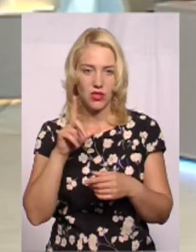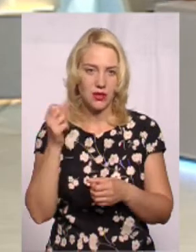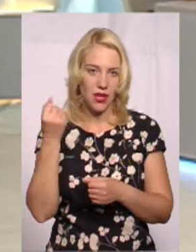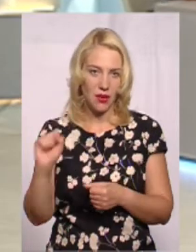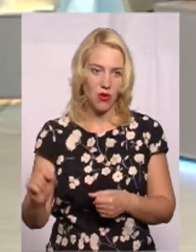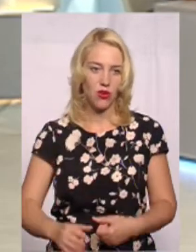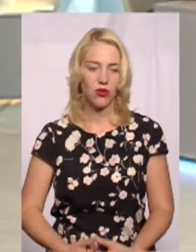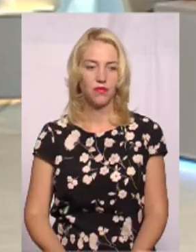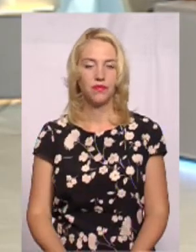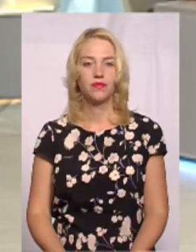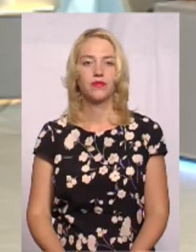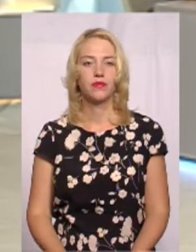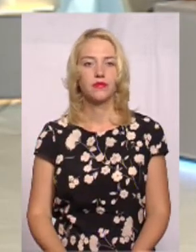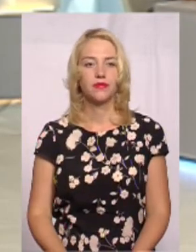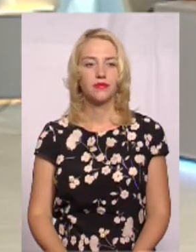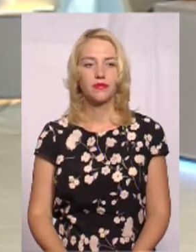Андрію. Це